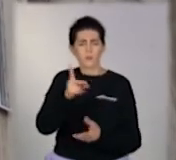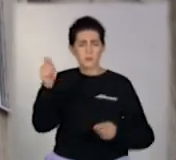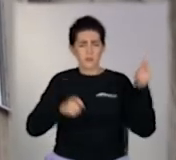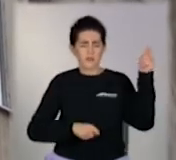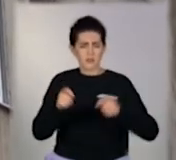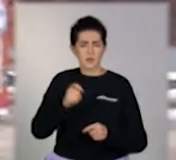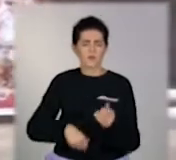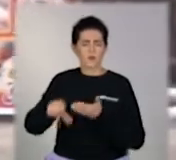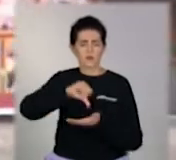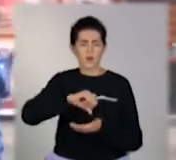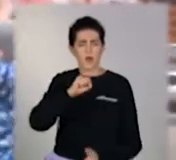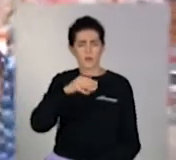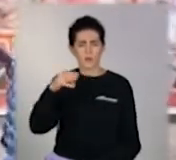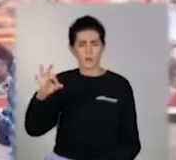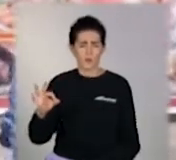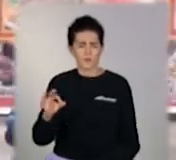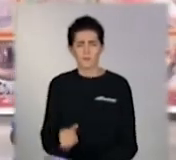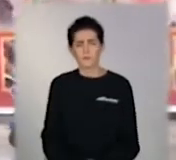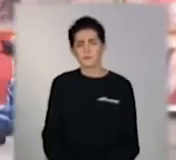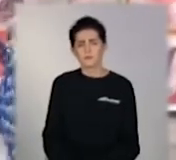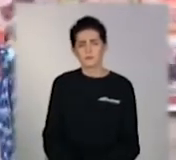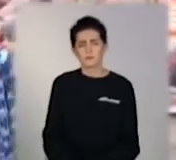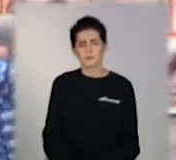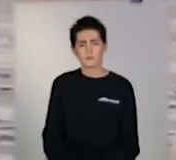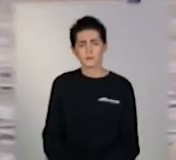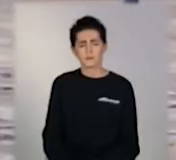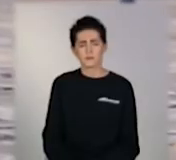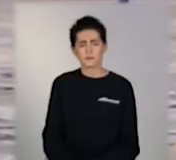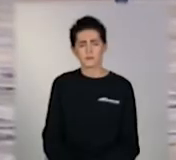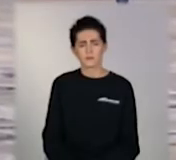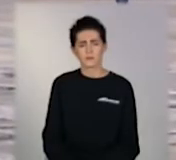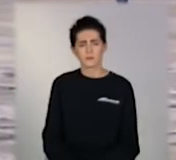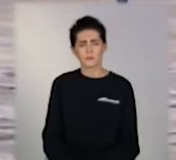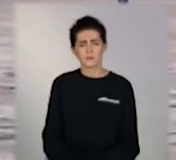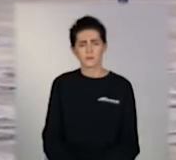переселенців-учасників АТО. Марія Сергієва, Максим Кривошеєнко, телеканал «Донбас».